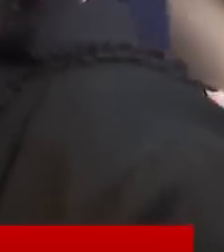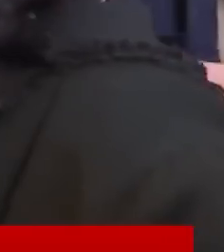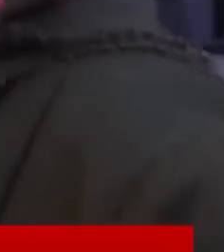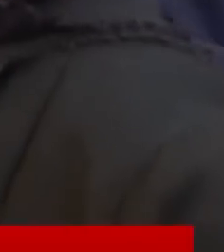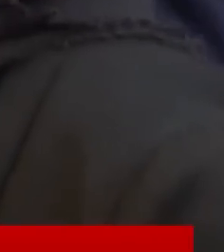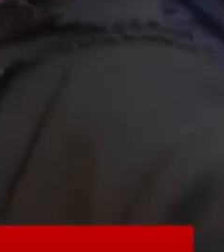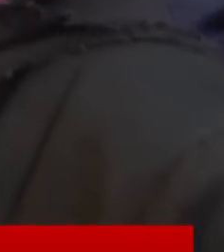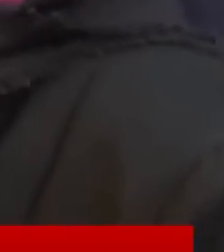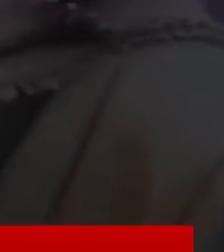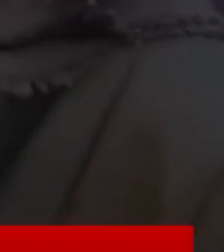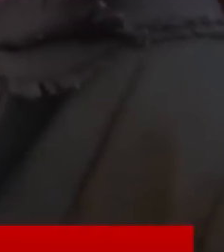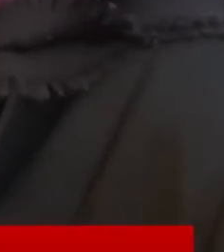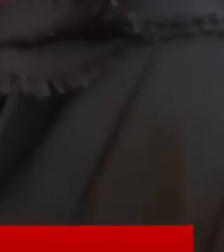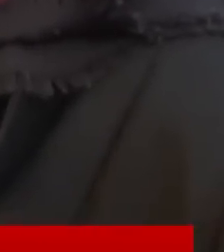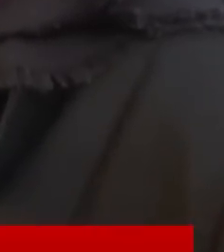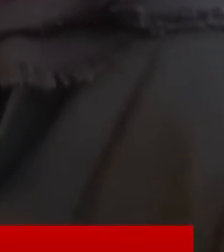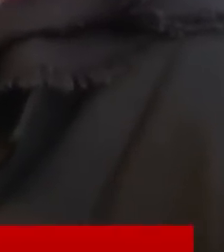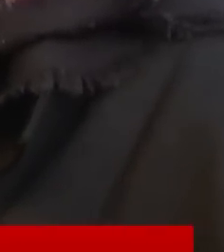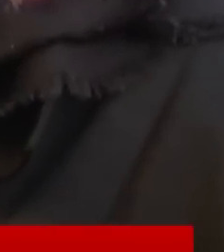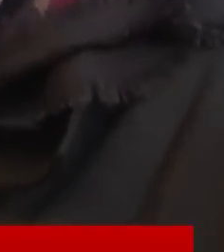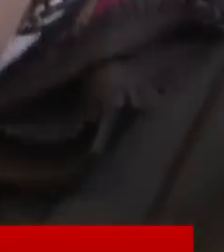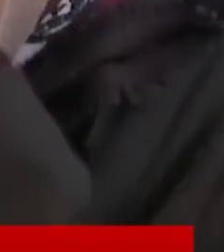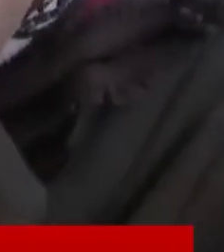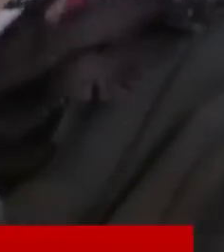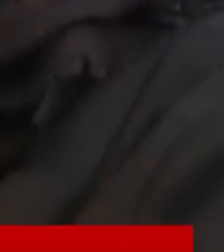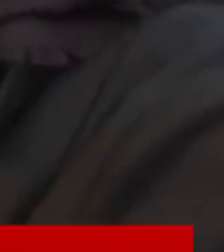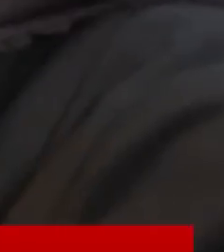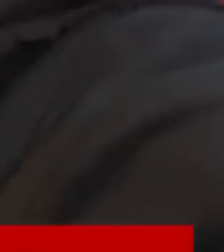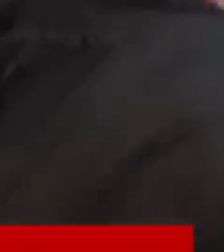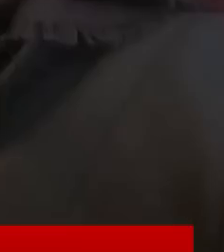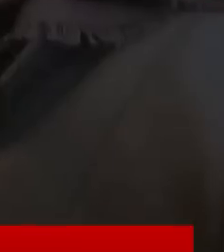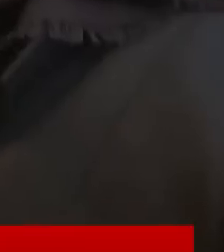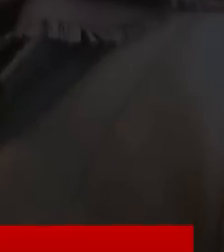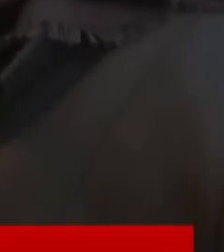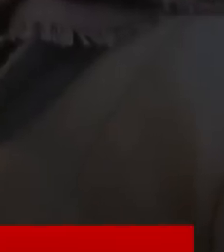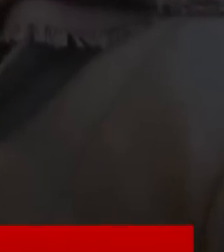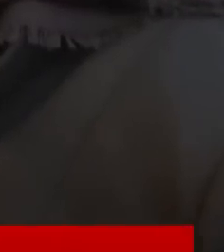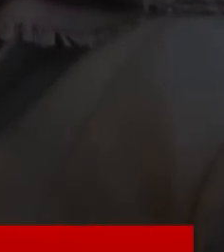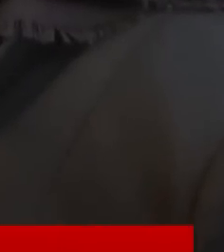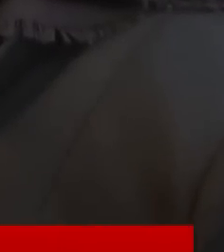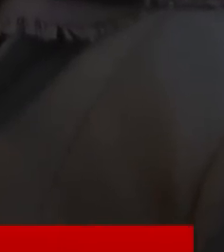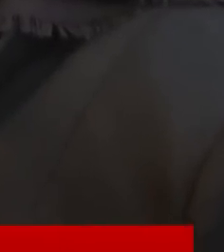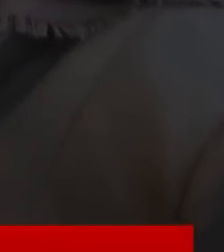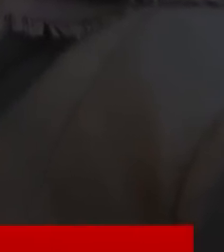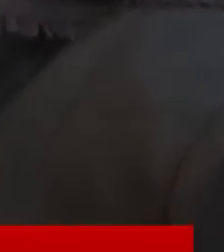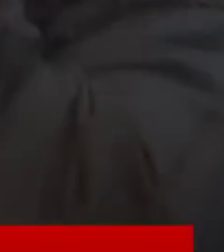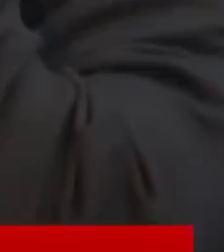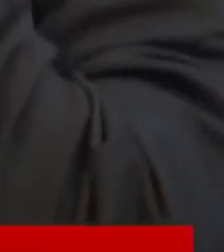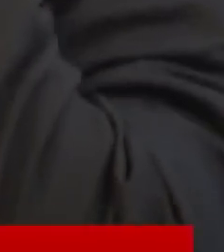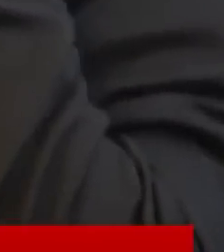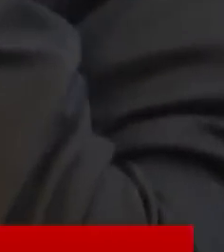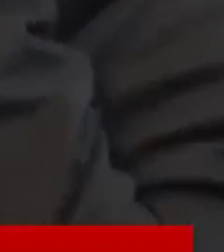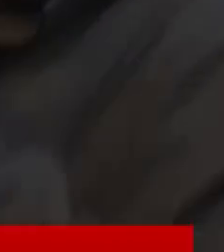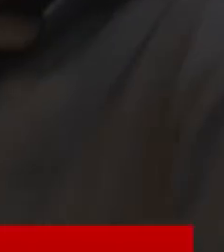lira Emekliyim alamıyorum bakıyorum Haydi bak bakıyorum önceden Hint oluyordu tavuk oluyordu